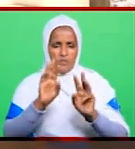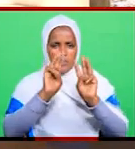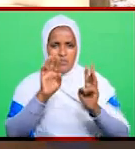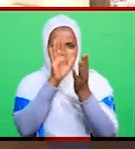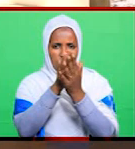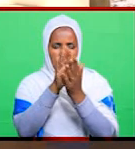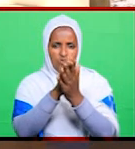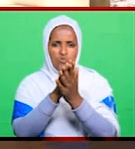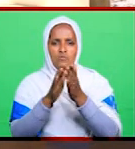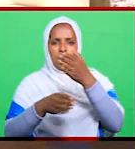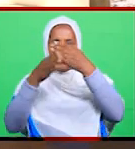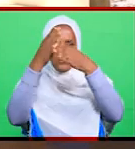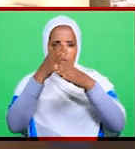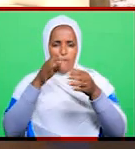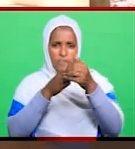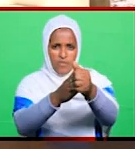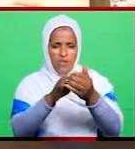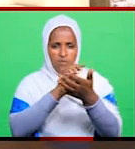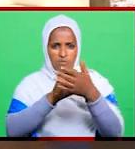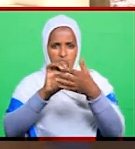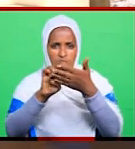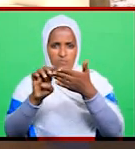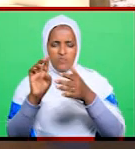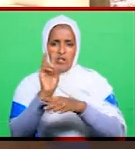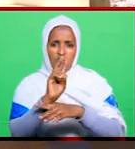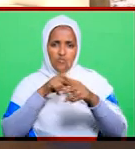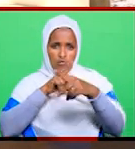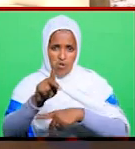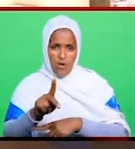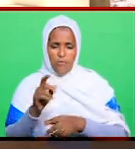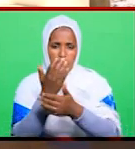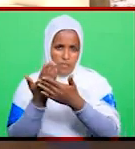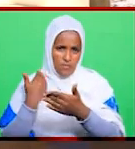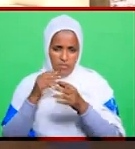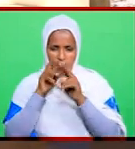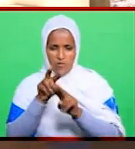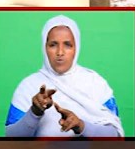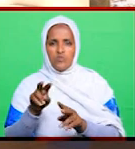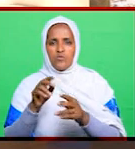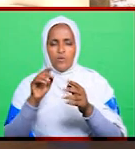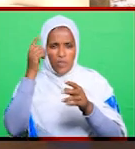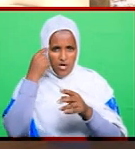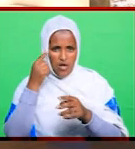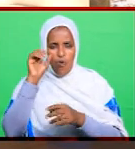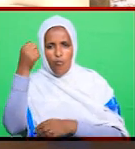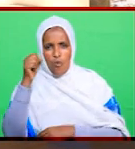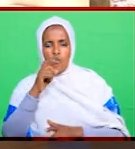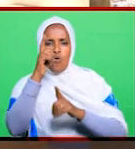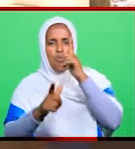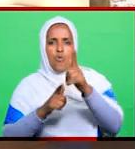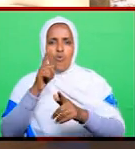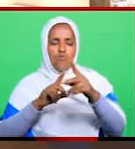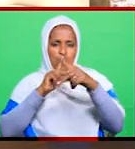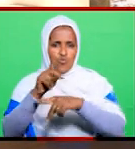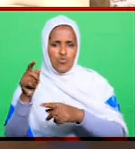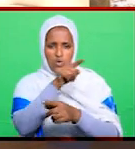ተዋሕዶ ቤተ ክርስቲያን በሰንበት ትምህርት ቤቶች ማደራጃ መምሪያ የማህበረ ቅዱሳን መንፈሳዊ ቴሌቪዥን መርሃ ግብር ቀደም ሲል የተመለከታችሁትን በትግረኛና